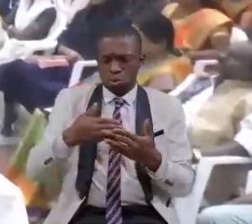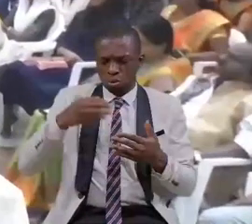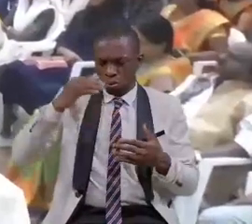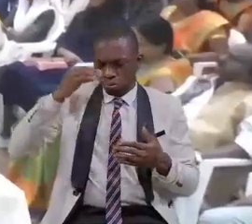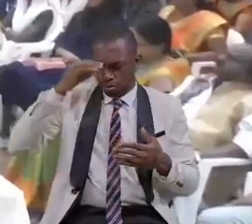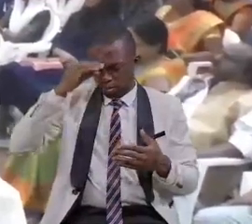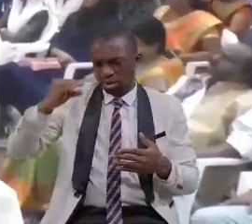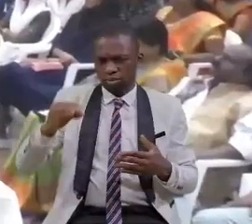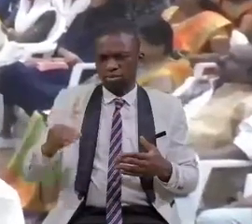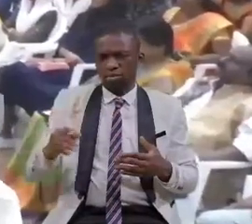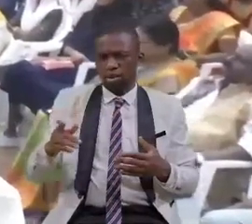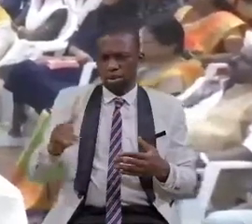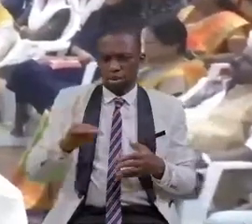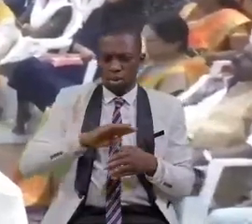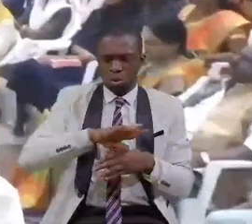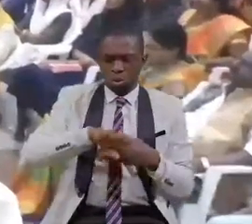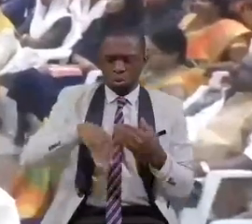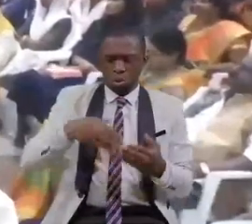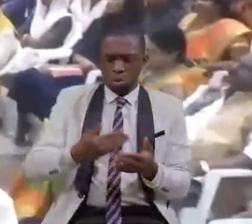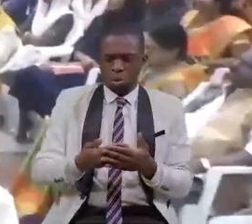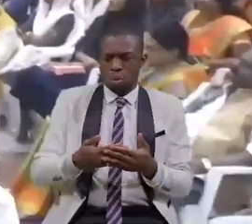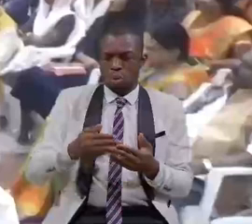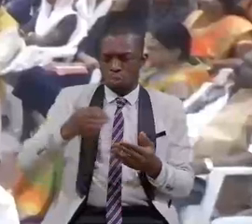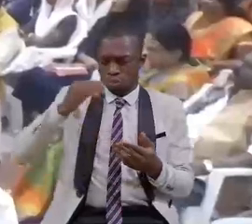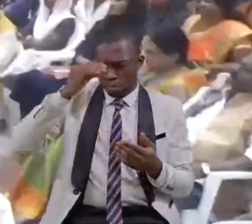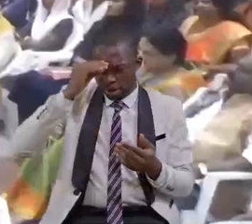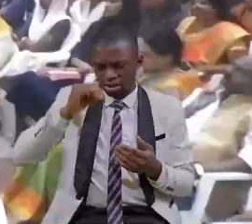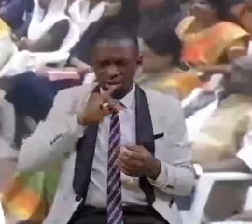L'homme entier est fait de trois parties.